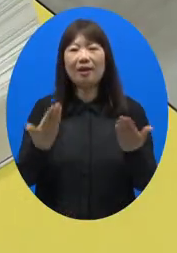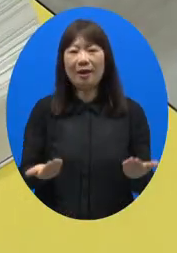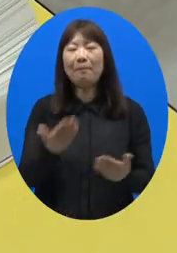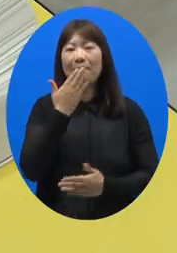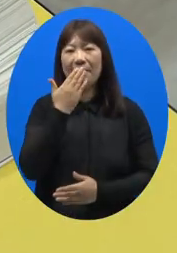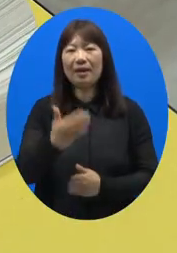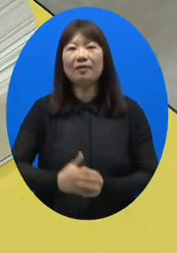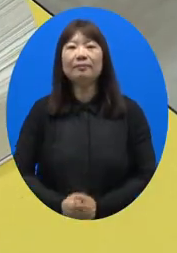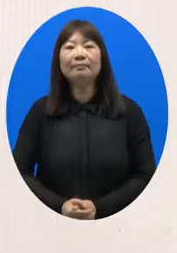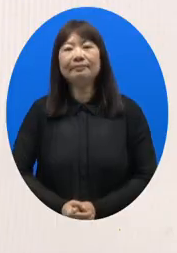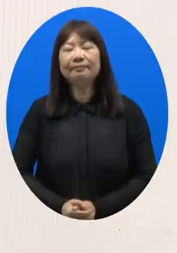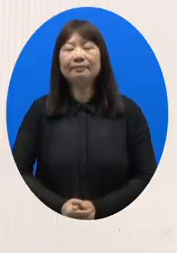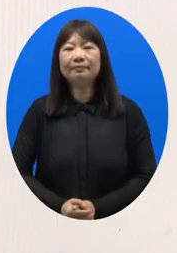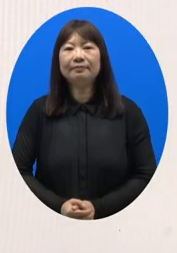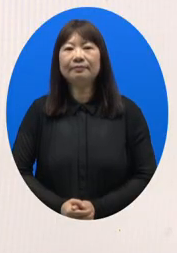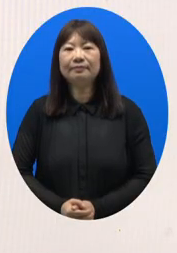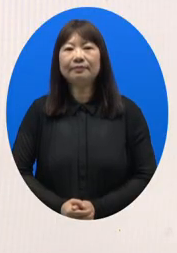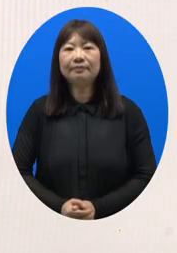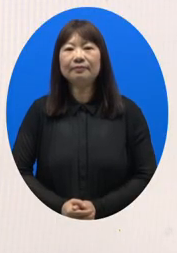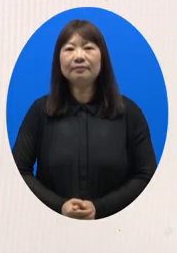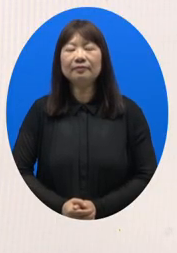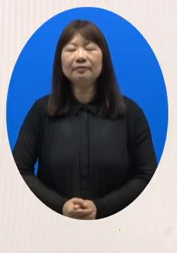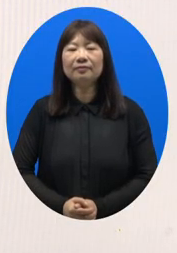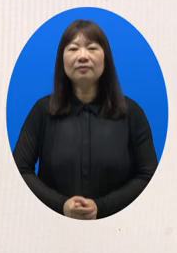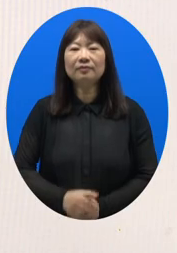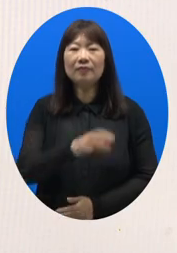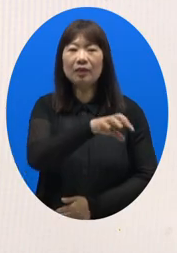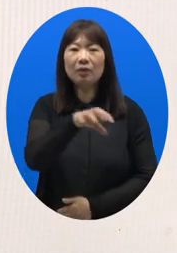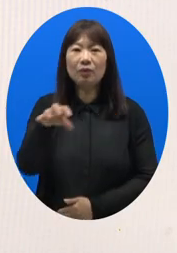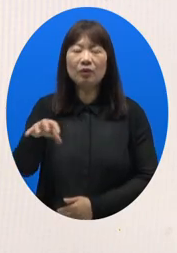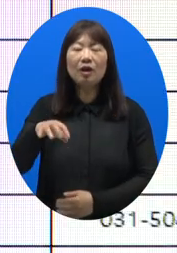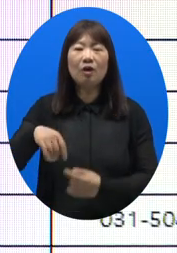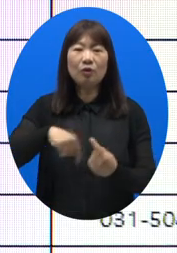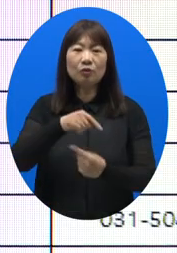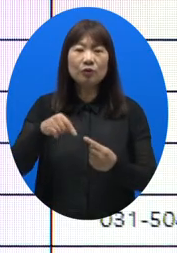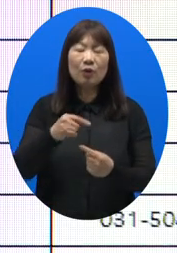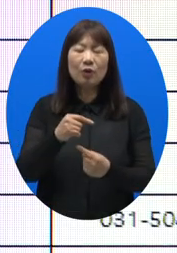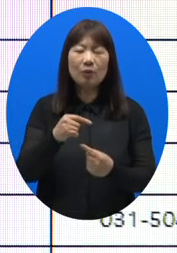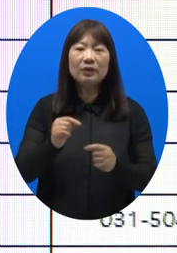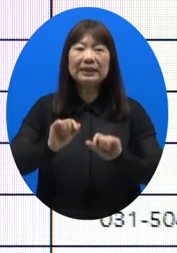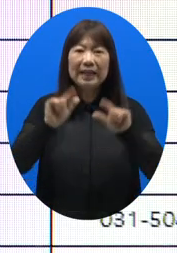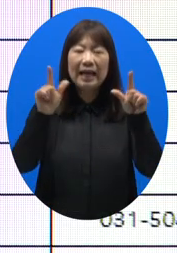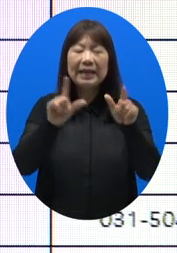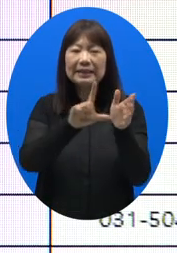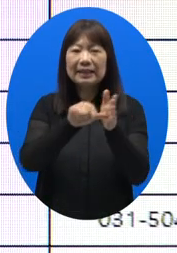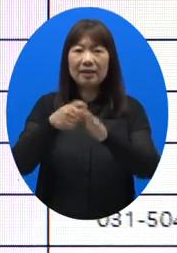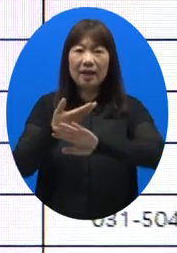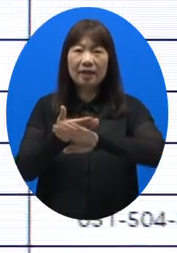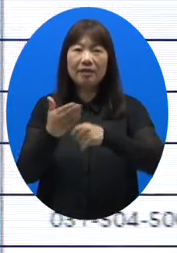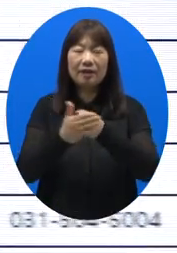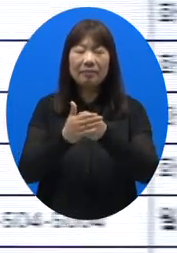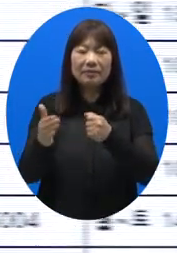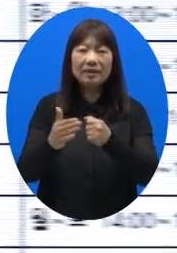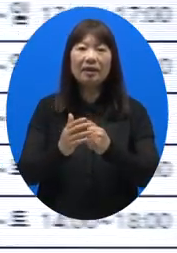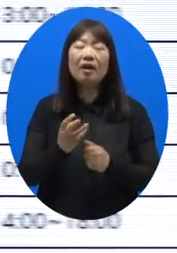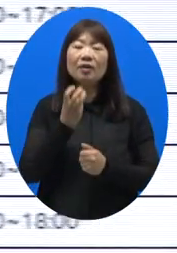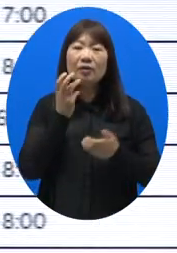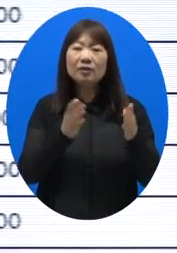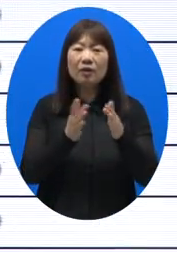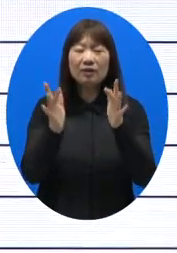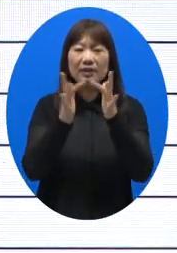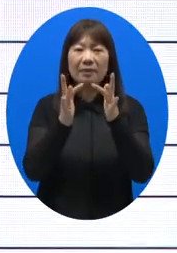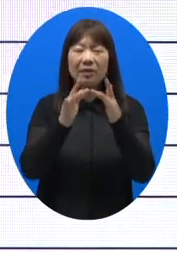있는 것도 특징입니다. 다만 각 도서관의 운영 요일과 시간은 다르다고 하니까 가기 전에 경기도 사이버